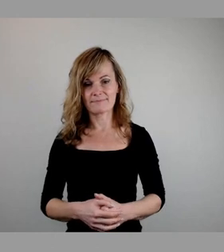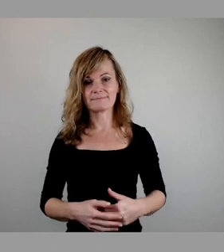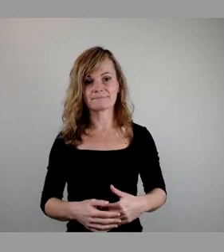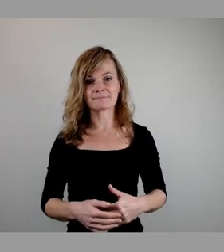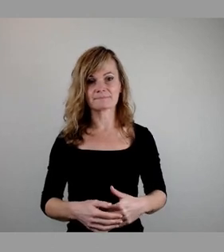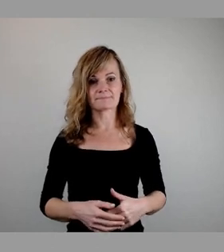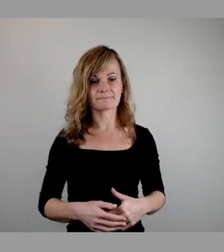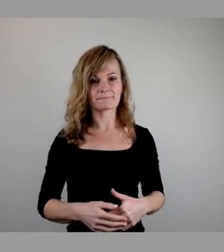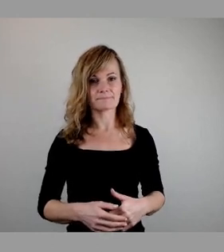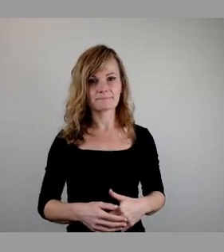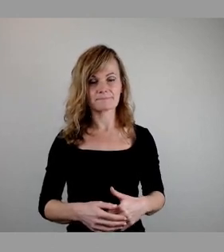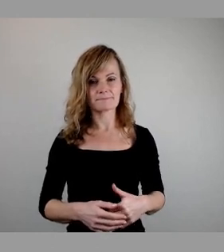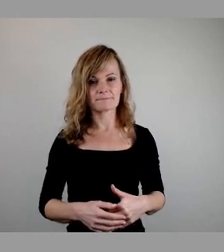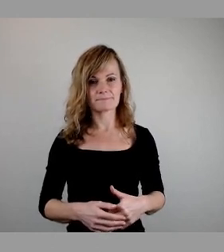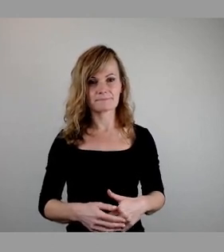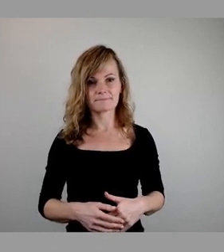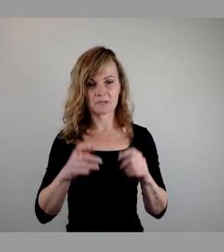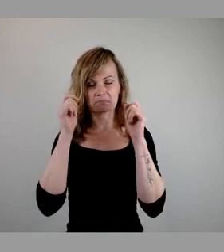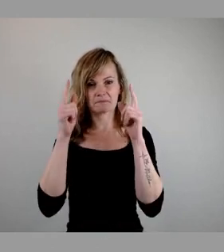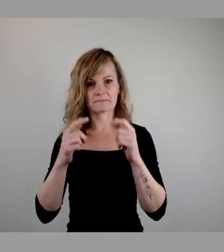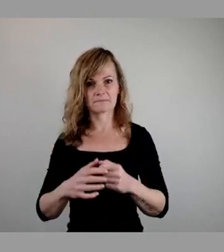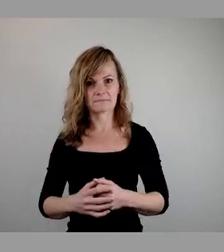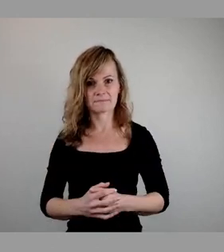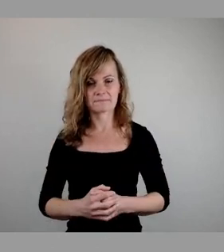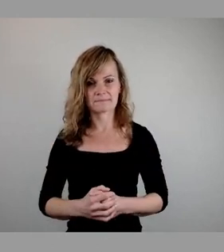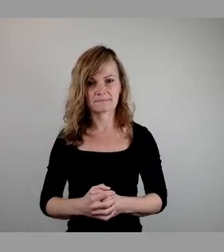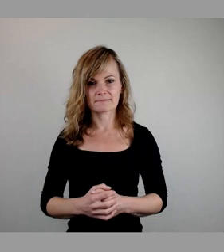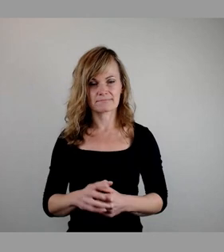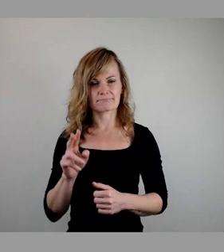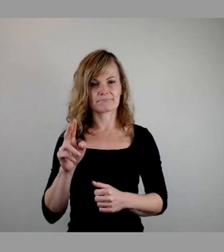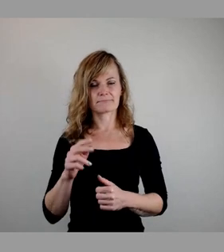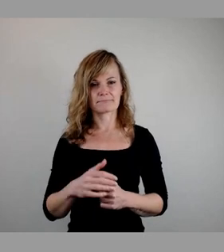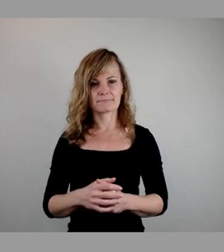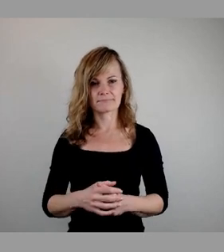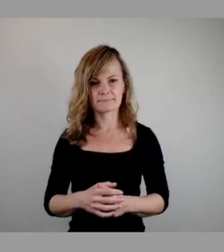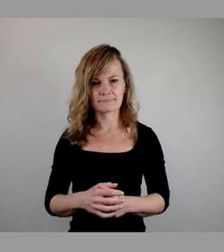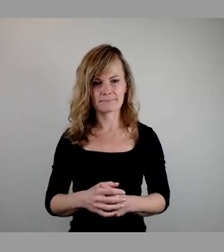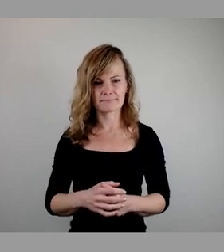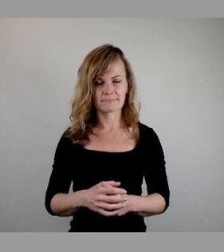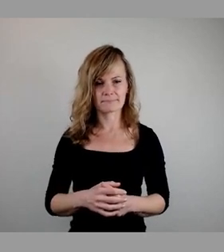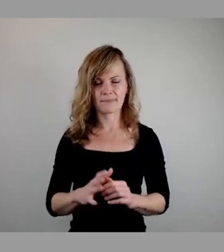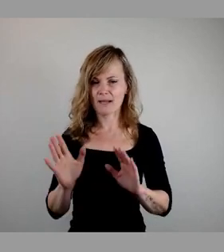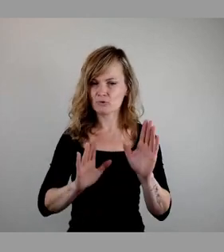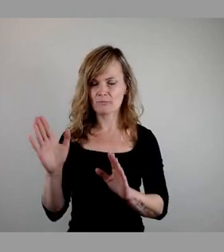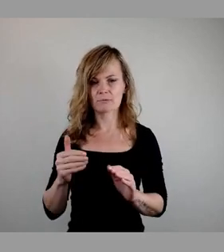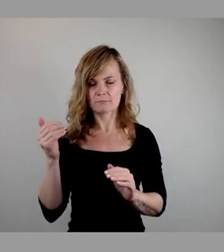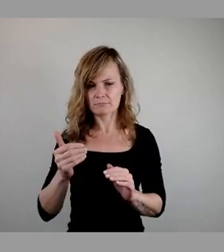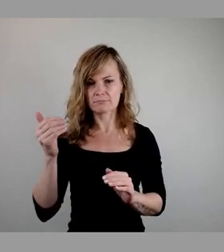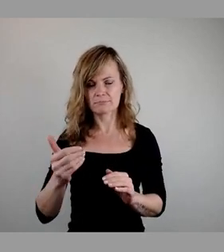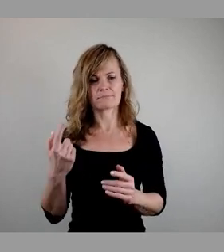Es ist immer wieder überraschend, wie sich von einer zur anderen Abstimmung